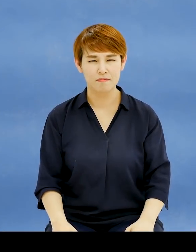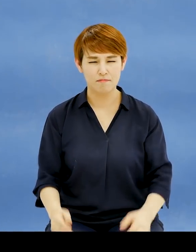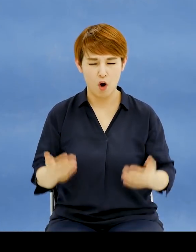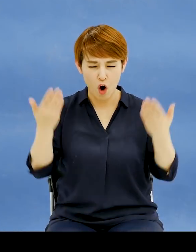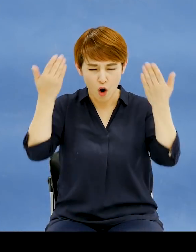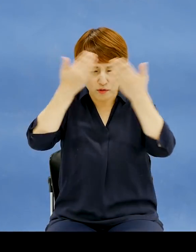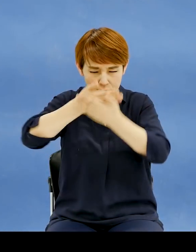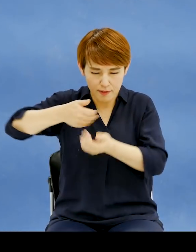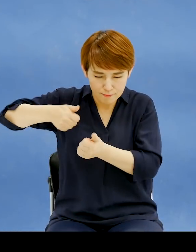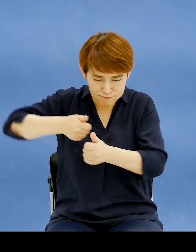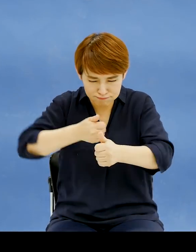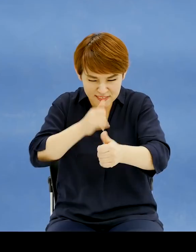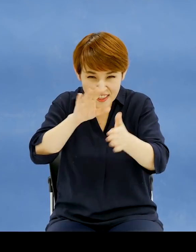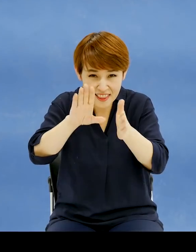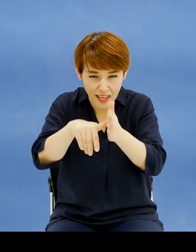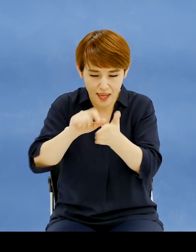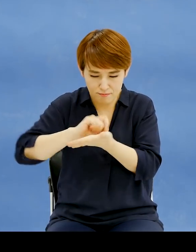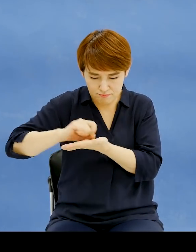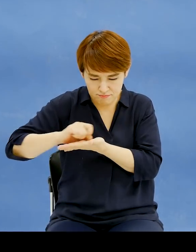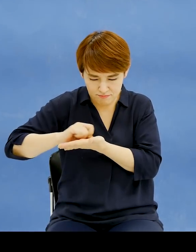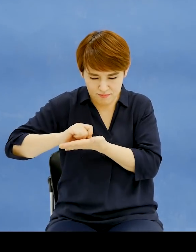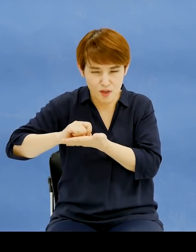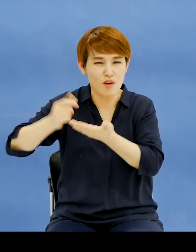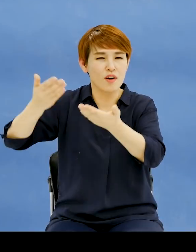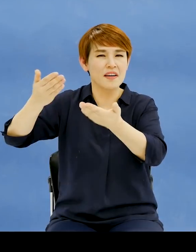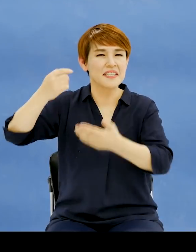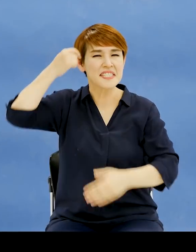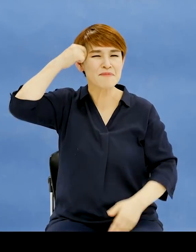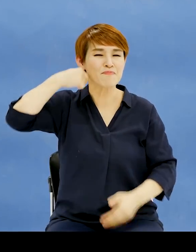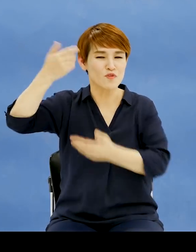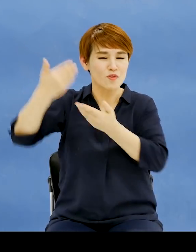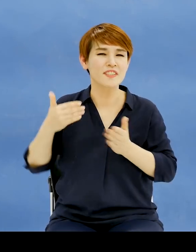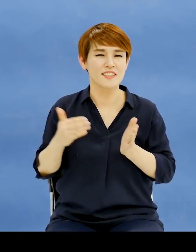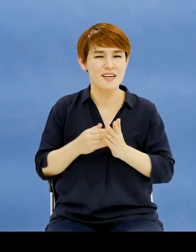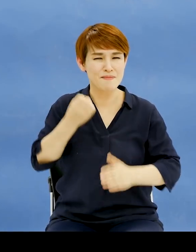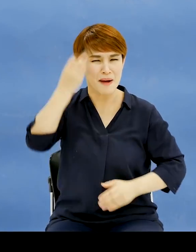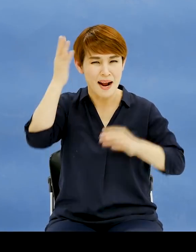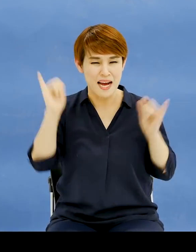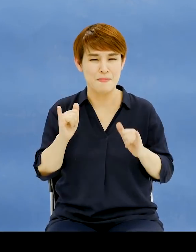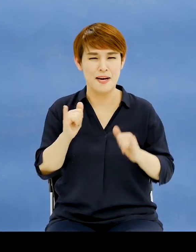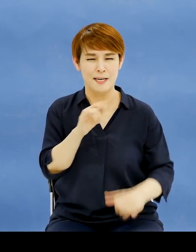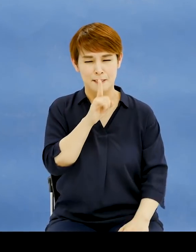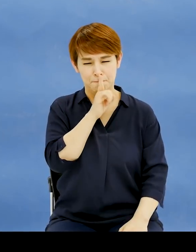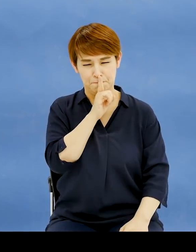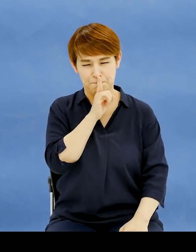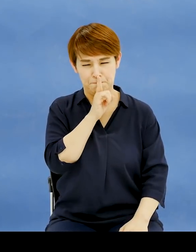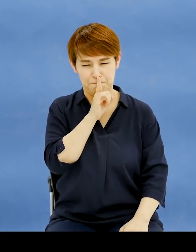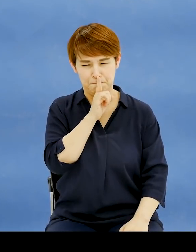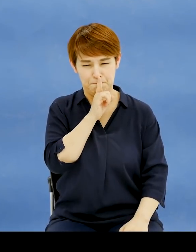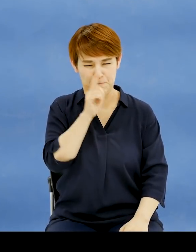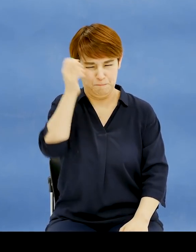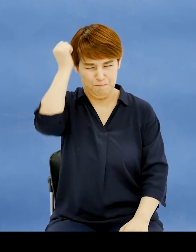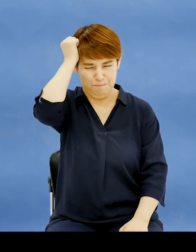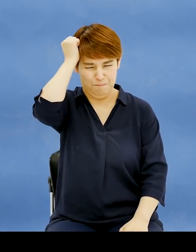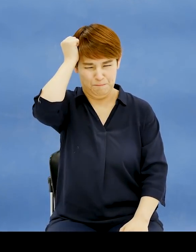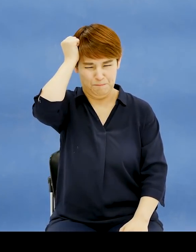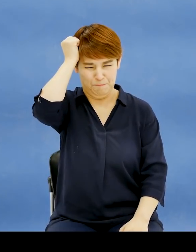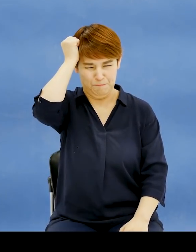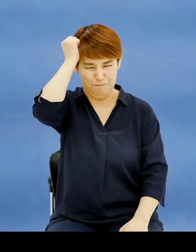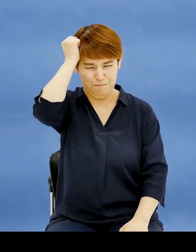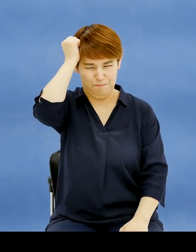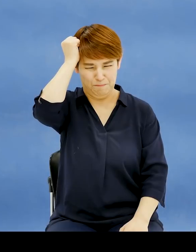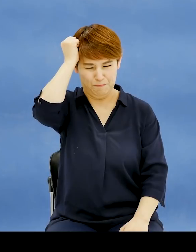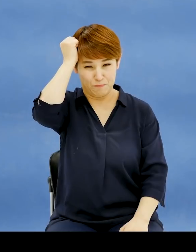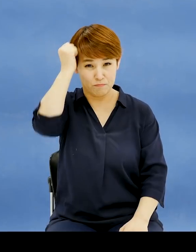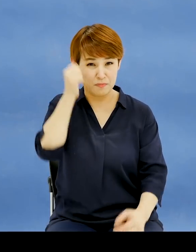거기서 그렇다니까요? 그것도 그 캄캄한 데서. 극한만 내서 여보 뭐해 이러는데 그래서 잊어버리시기 싫으셔서 그걸